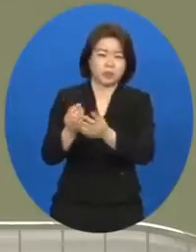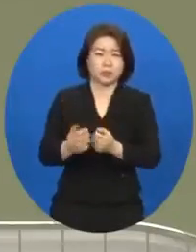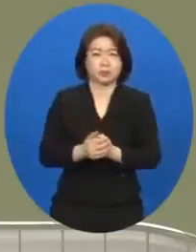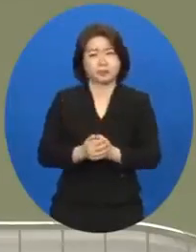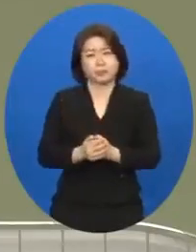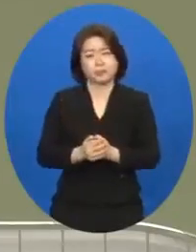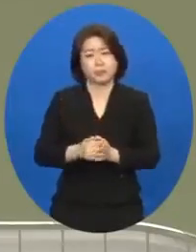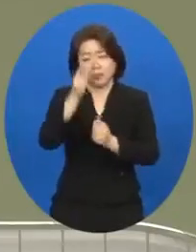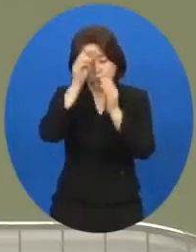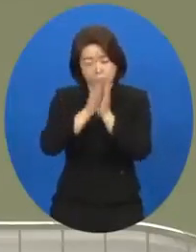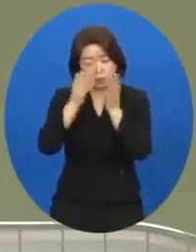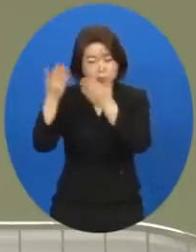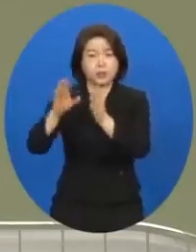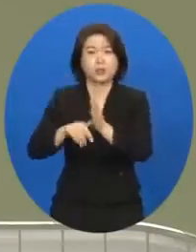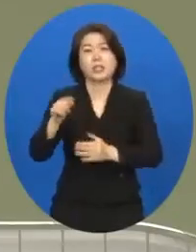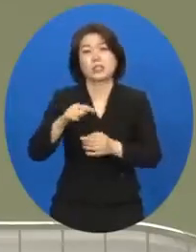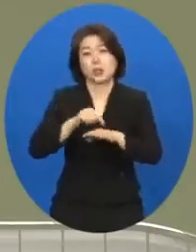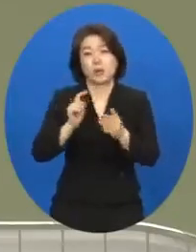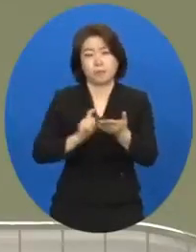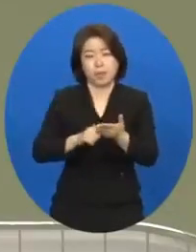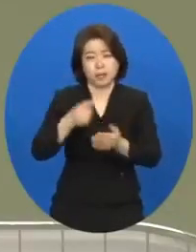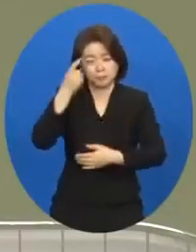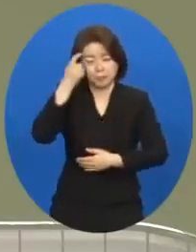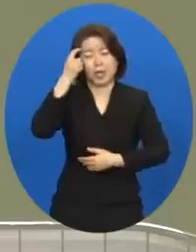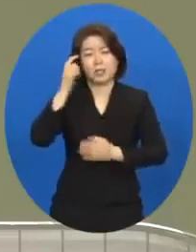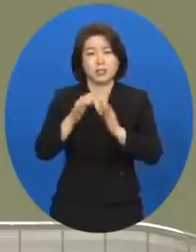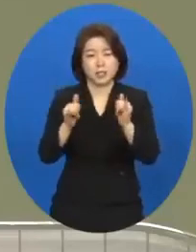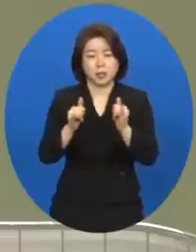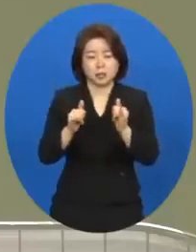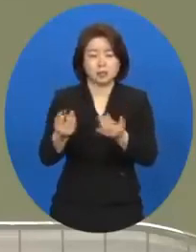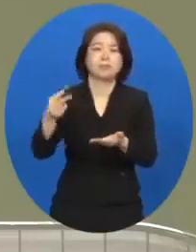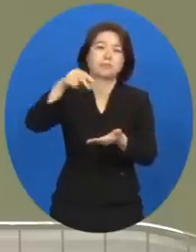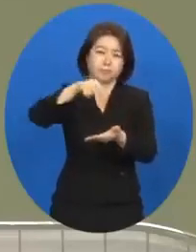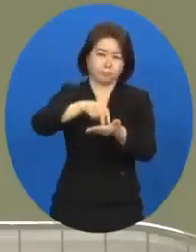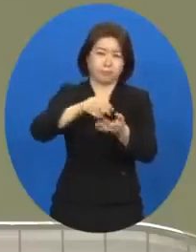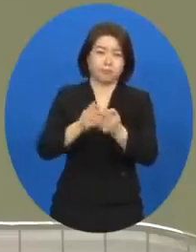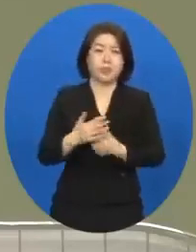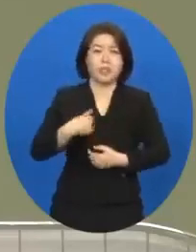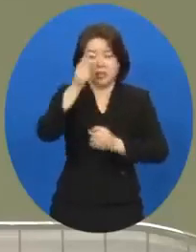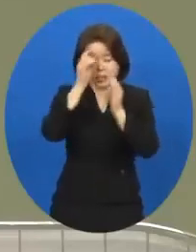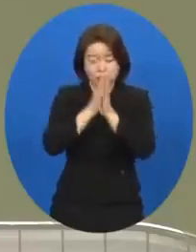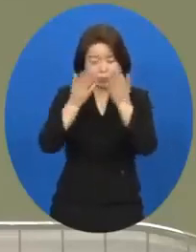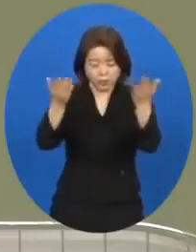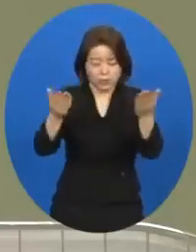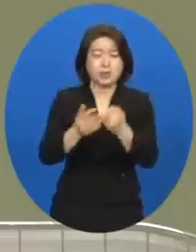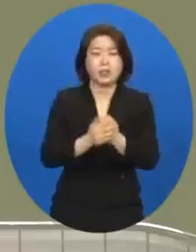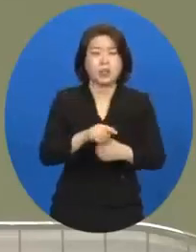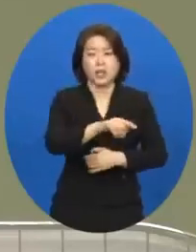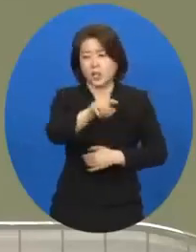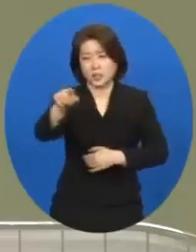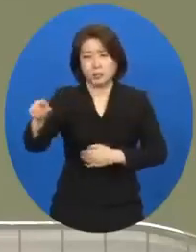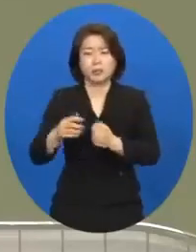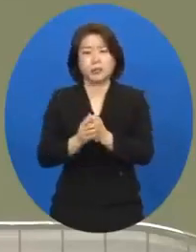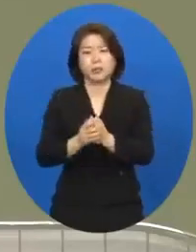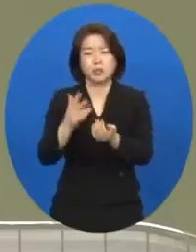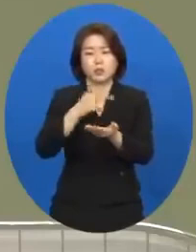기도할 때 여러분 정말 그런 마음이 드신 분들은 기도 중에 일어나세요. 제가 나중에 기도할 때 그분들을